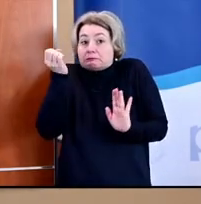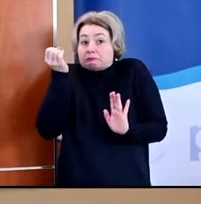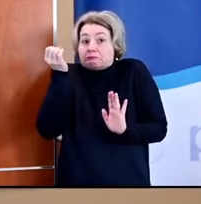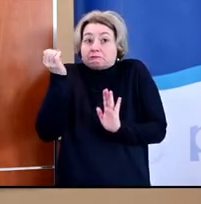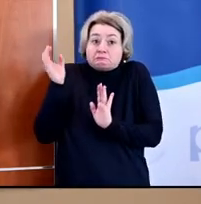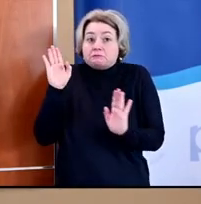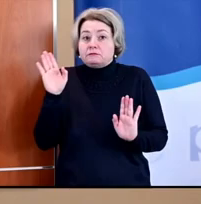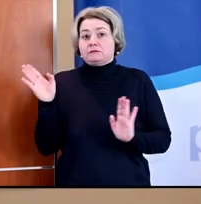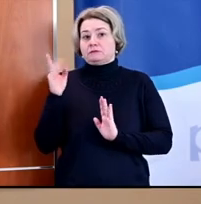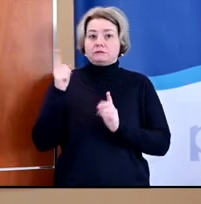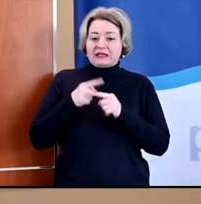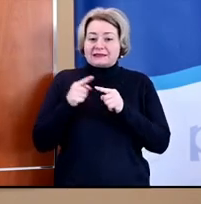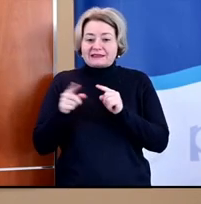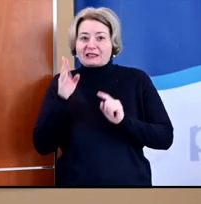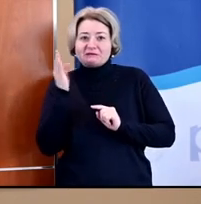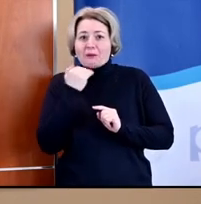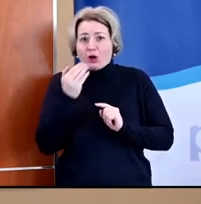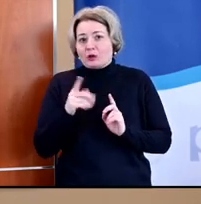belemenni részletekbe